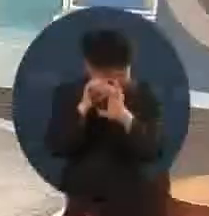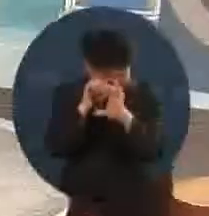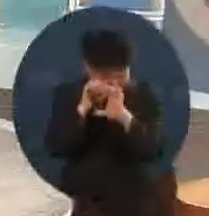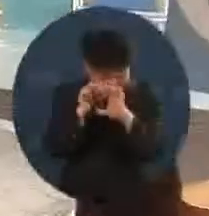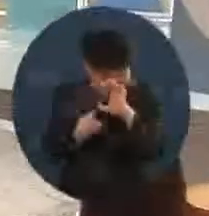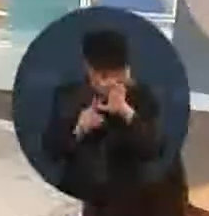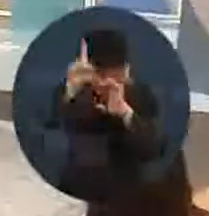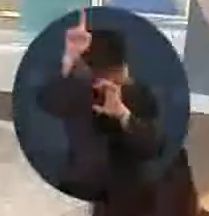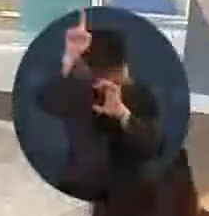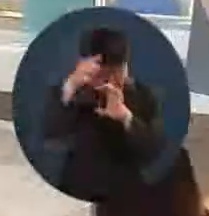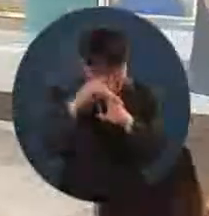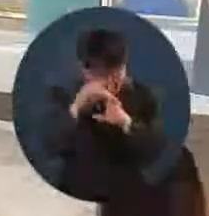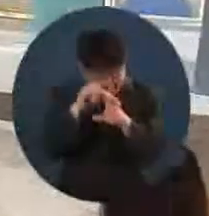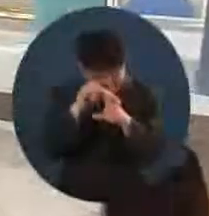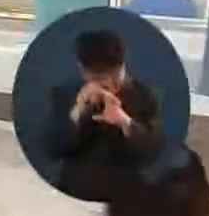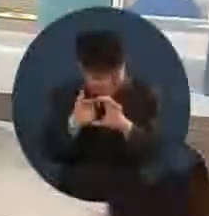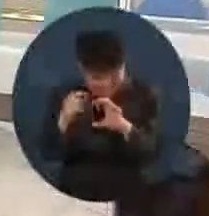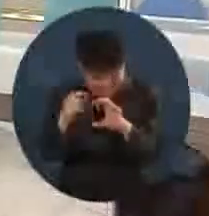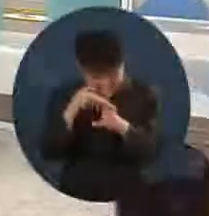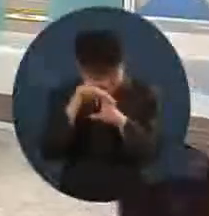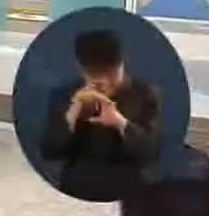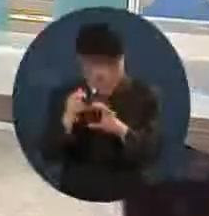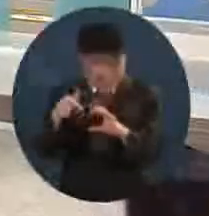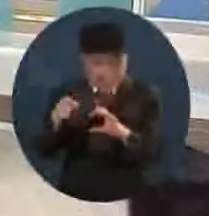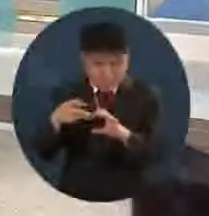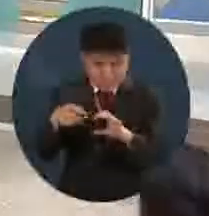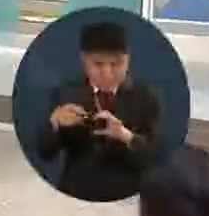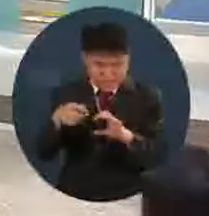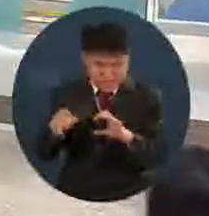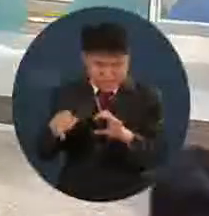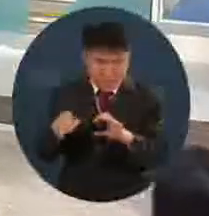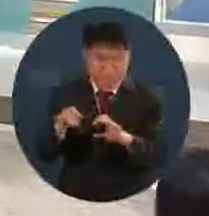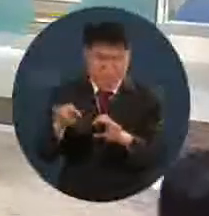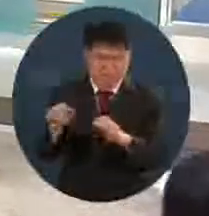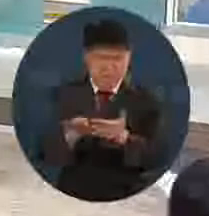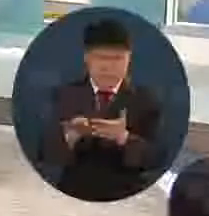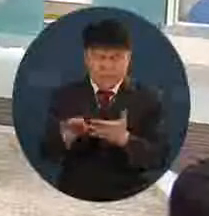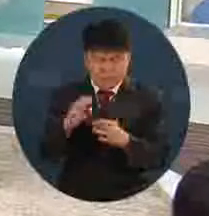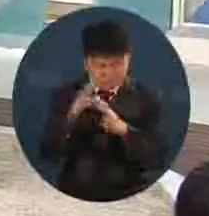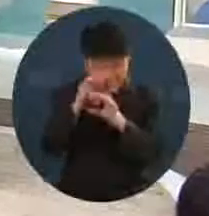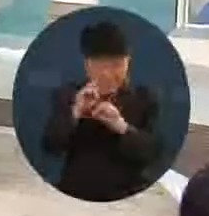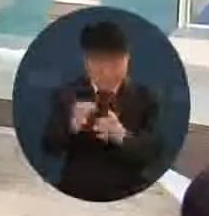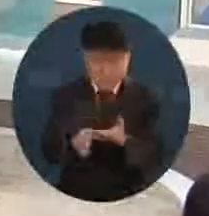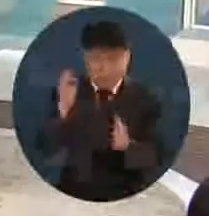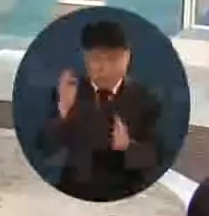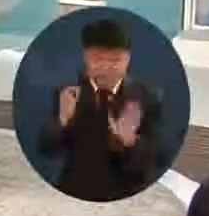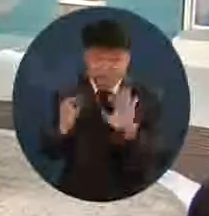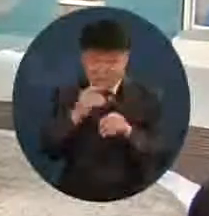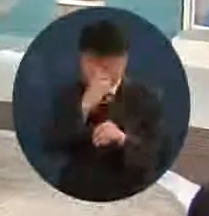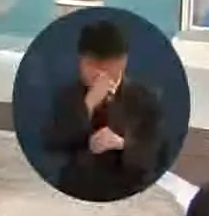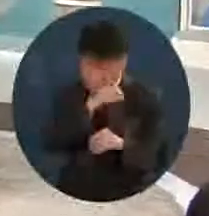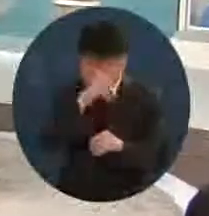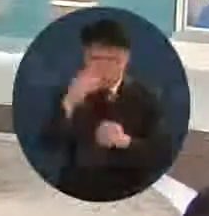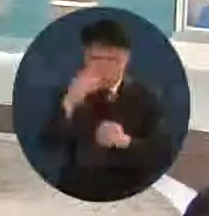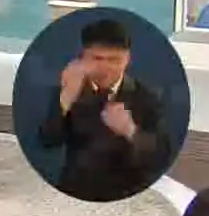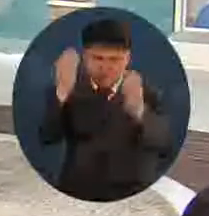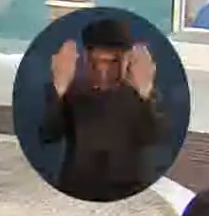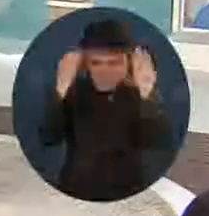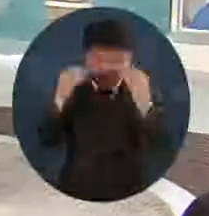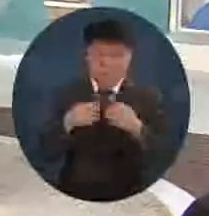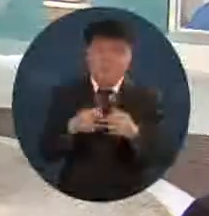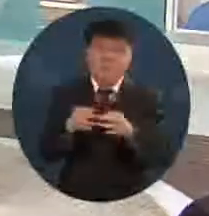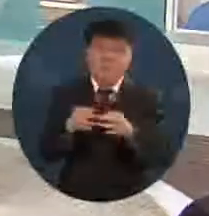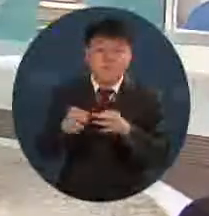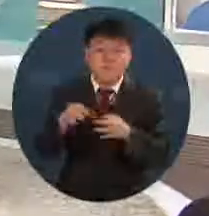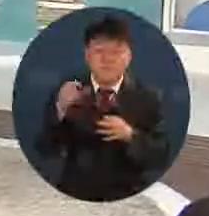그런데 갈릴레이가 썼던 망원경이라는 게 그게 그렇게 비싼 게 아닙니다. 학교 앞에 문방구에서 파는 이런 그런 거라고요.